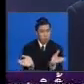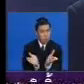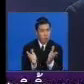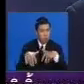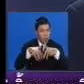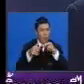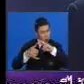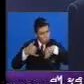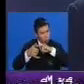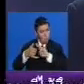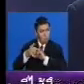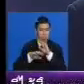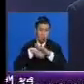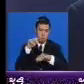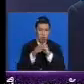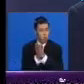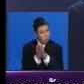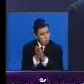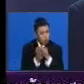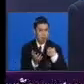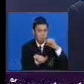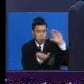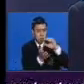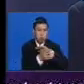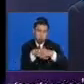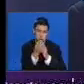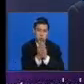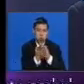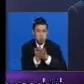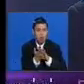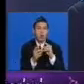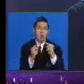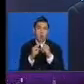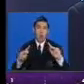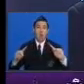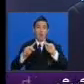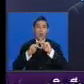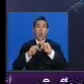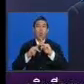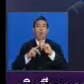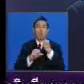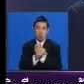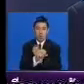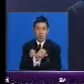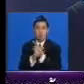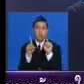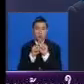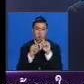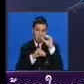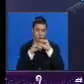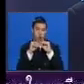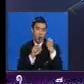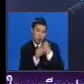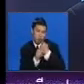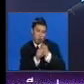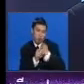การล้างมือให้บ่อยครั้งนะครับแล้วก็ใช้เจลอนามัยในการล้างมือทำให้ทางกระทรวงแรงงานนั้นต้องออกมาตรการออกมาคือฝึกมีโครงการอบร